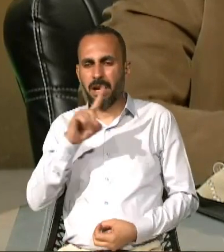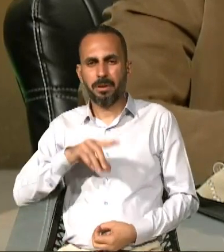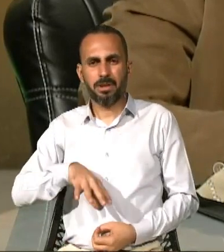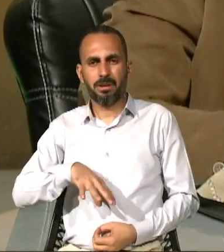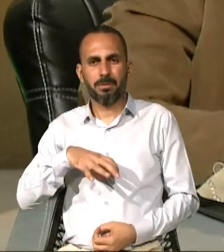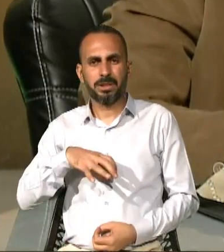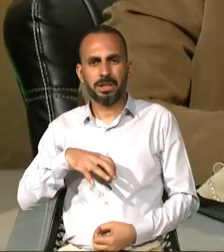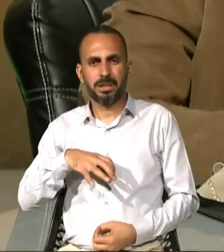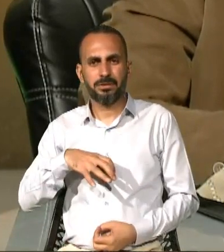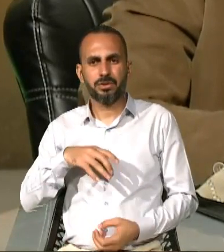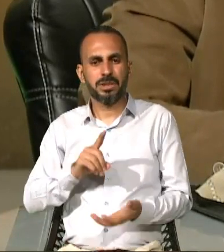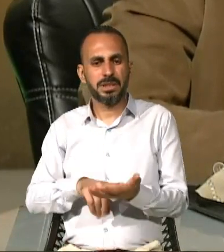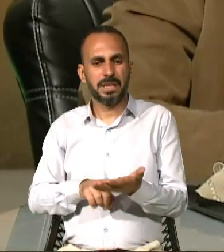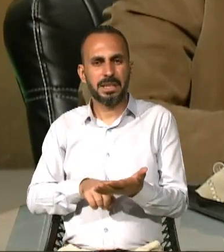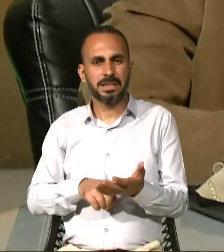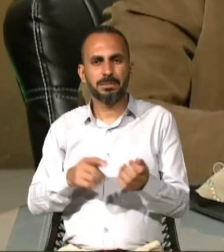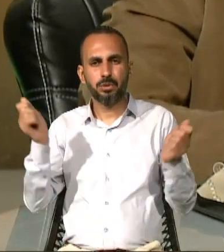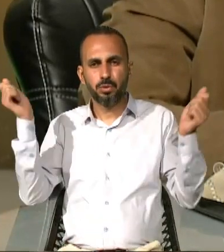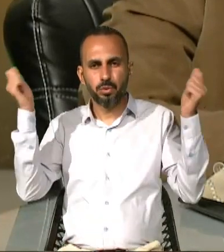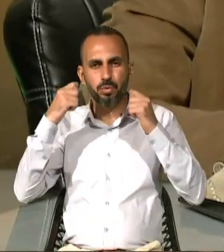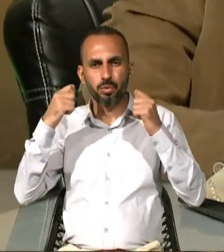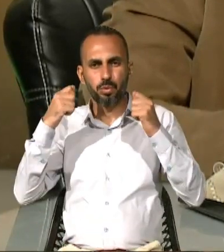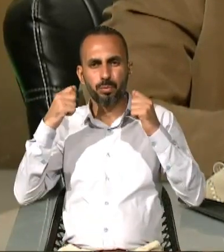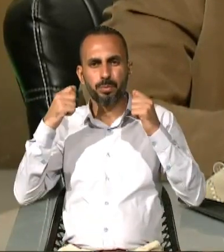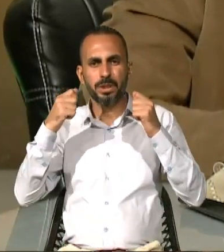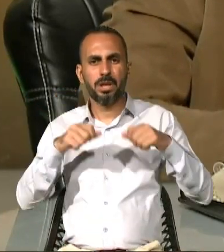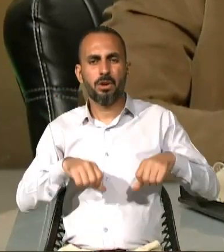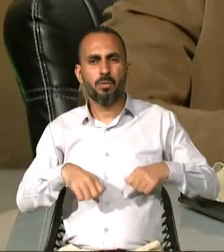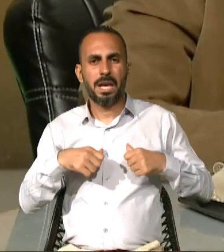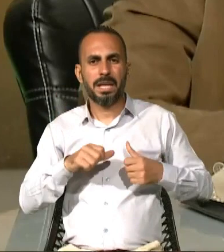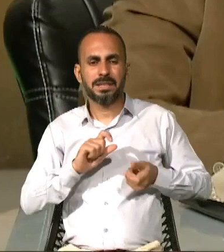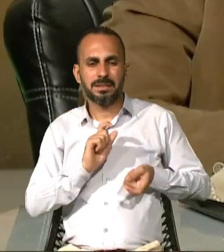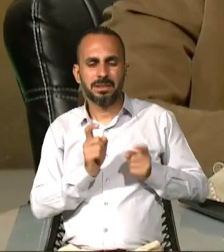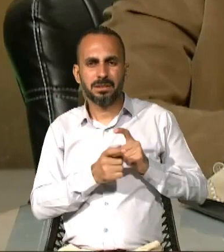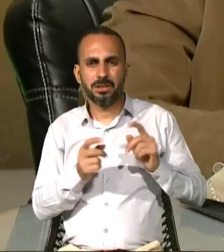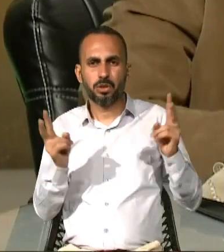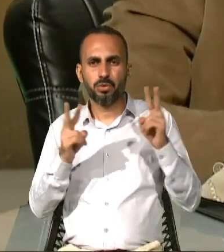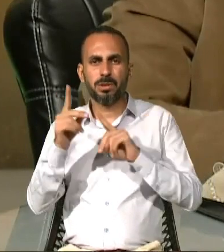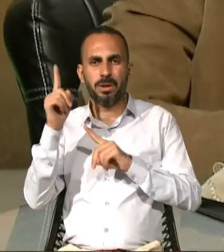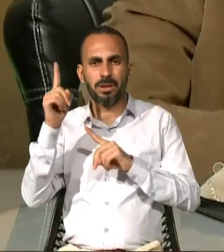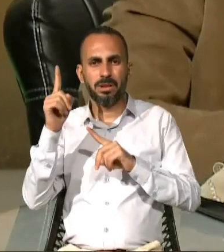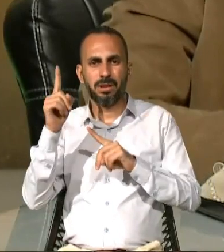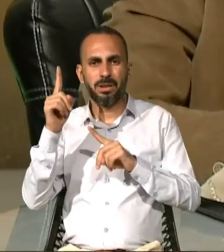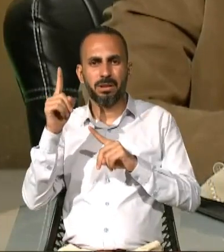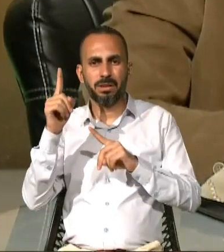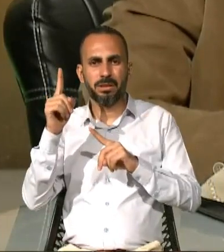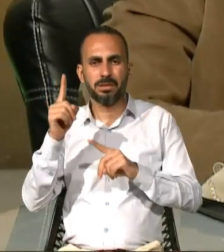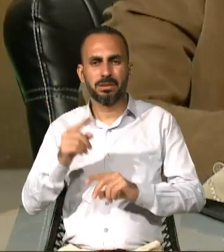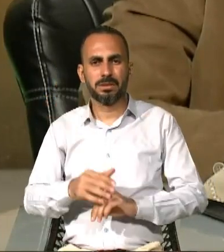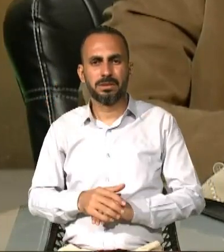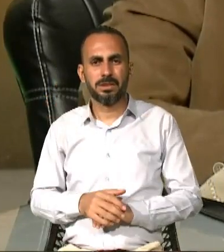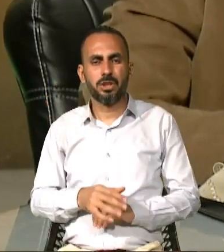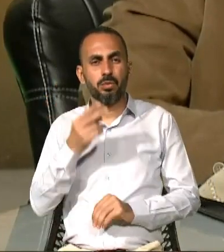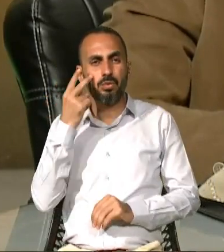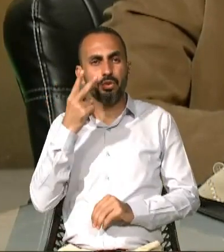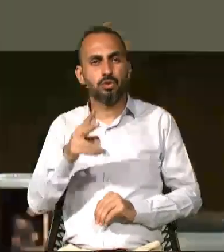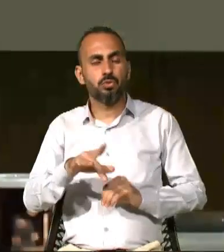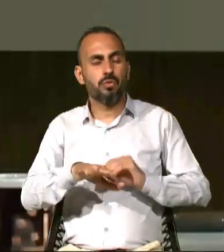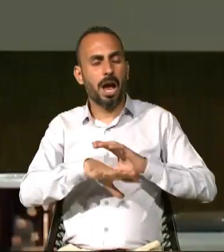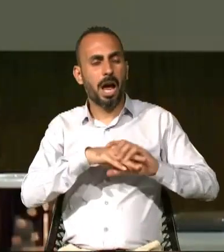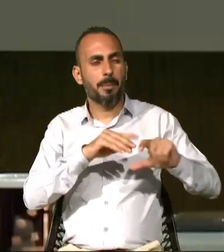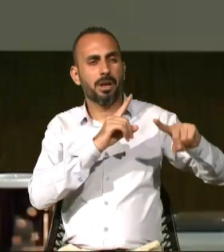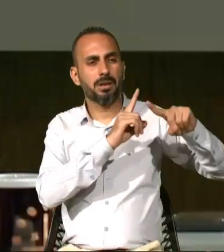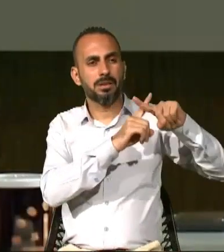حاليا الناس خايفه ما تتوب، ولما بتتوب ما بتتغيرش عشان ما فيش قرار طلع من جنب، وثقه بعمل الصليب بايمان، المفروض